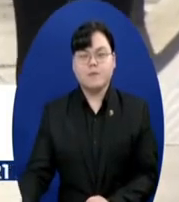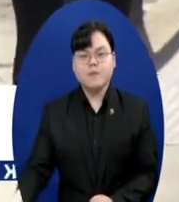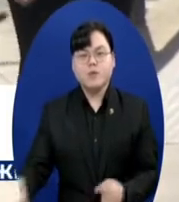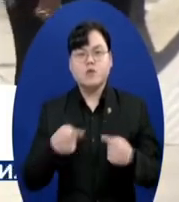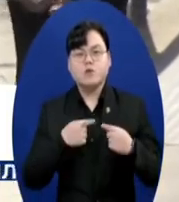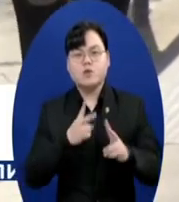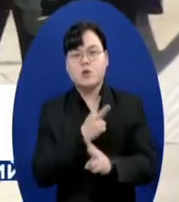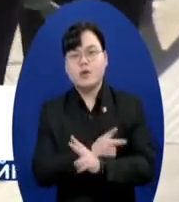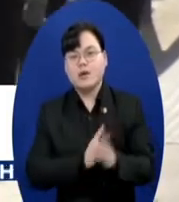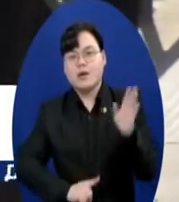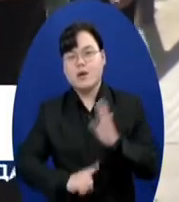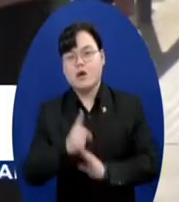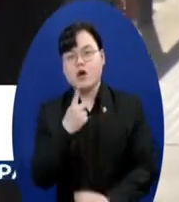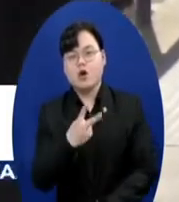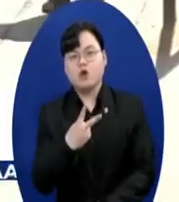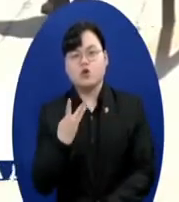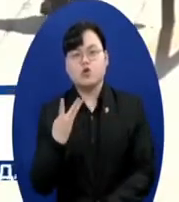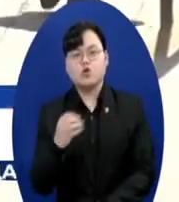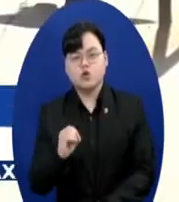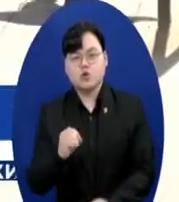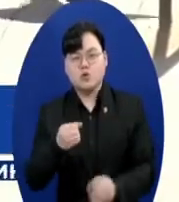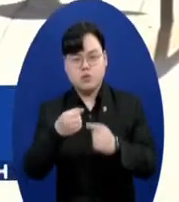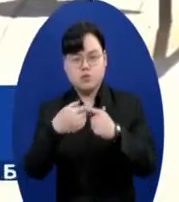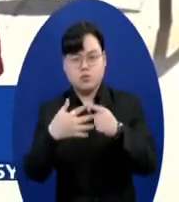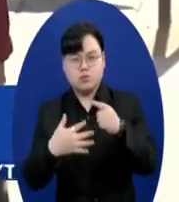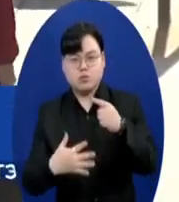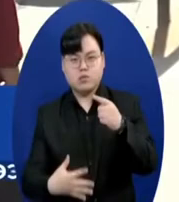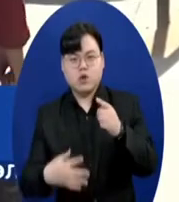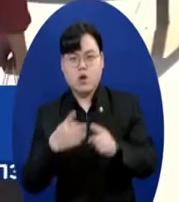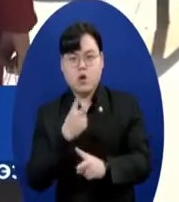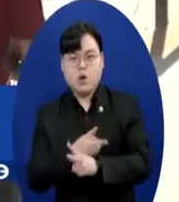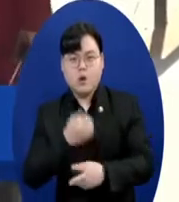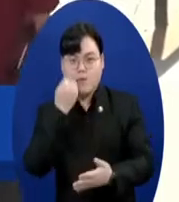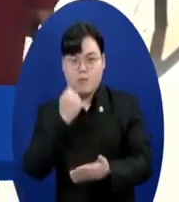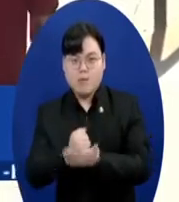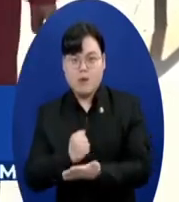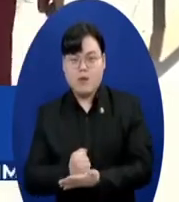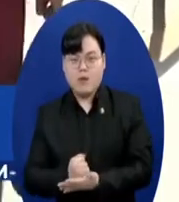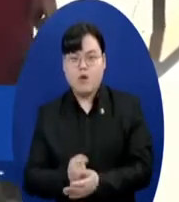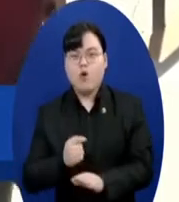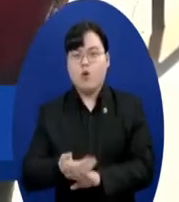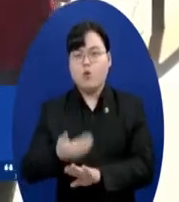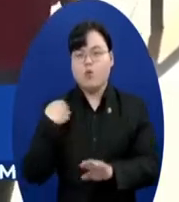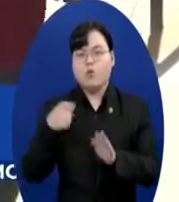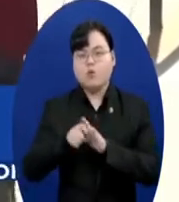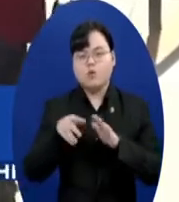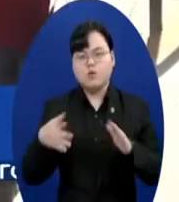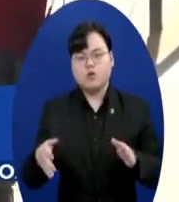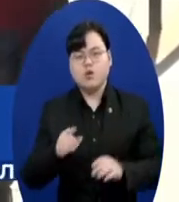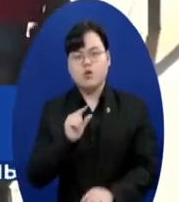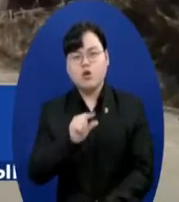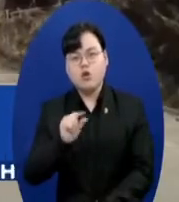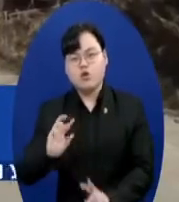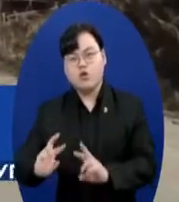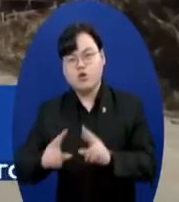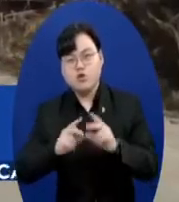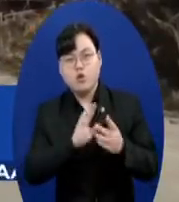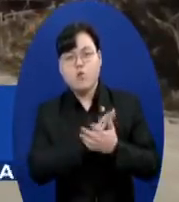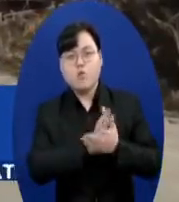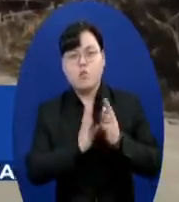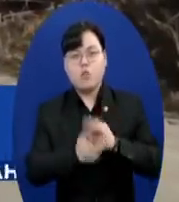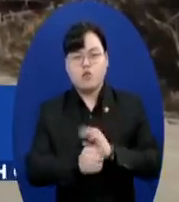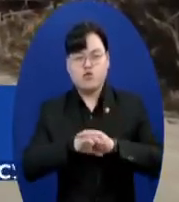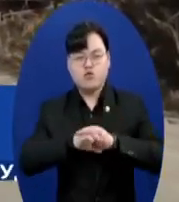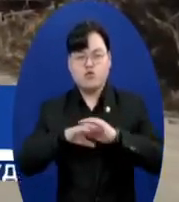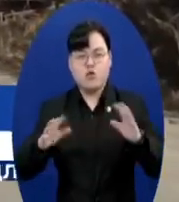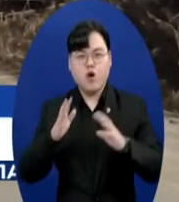Зөрчлийн хуулийг анх 240 гаруй хуулийн хариуцлагатай холбоотой хуулийг нэгтгэж баталсан. Өнгөрсөн хугацаанд тодорхой хэмжээний жижиг өөрчлөлтийг оруулж байсан ч